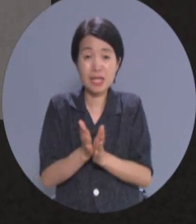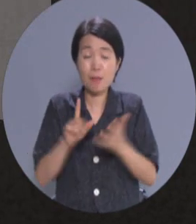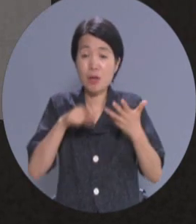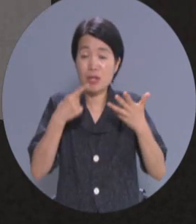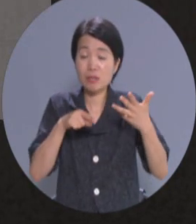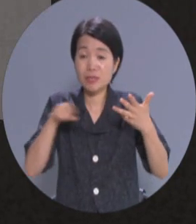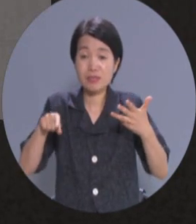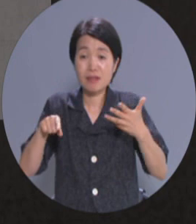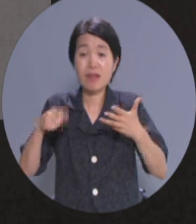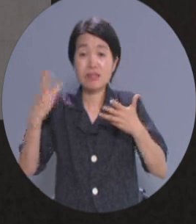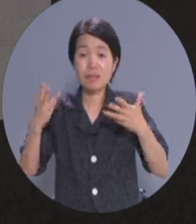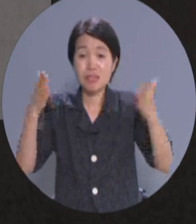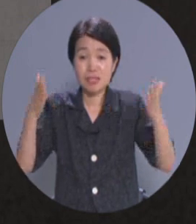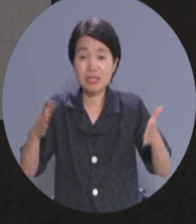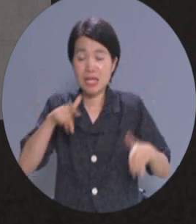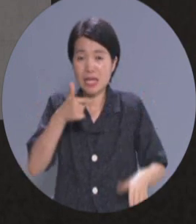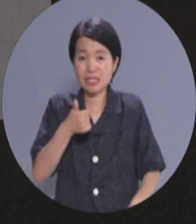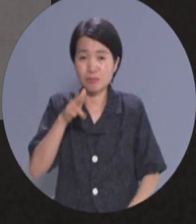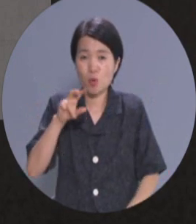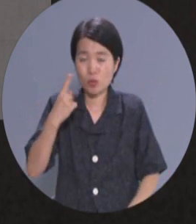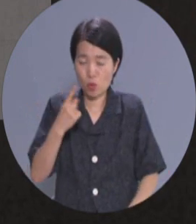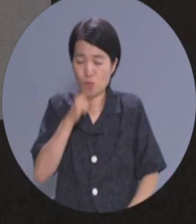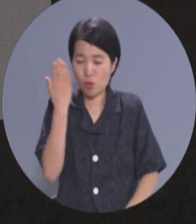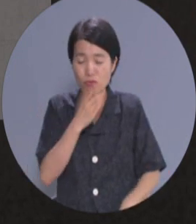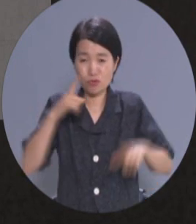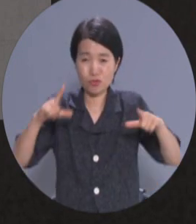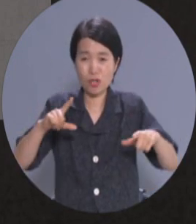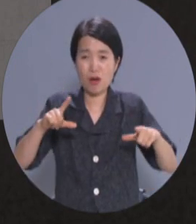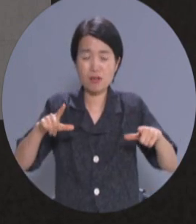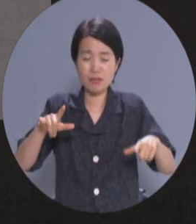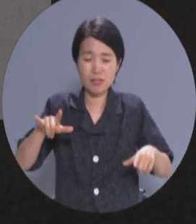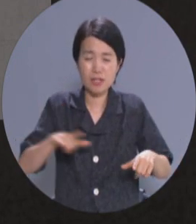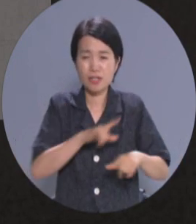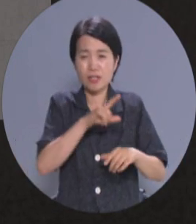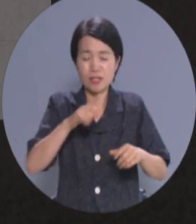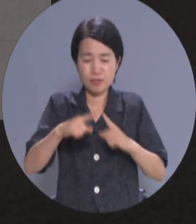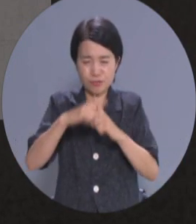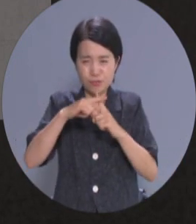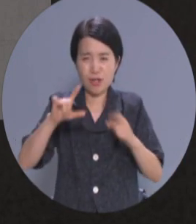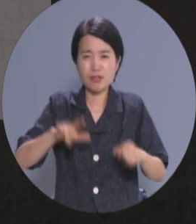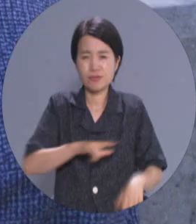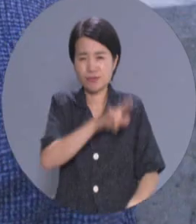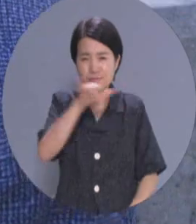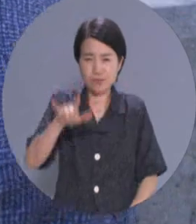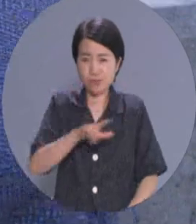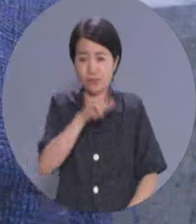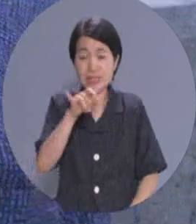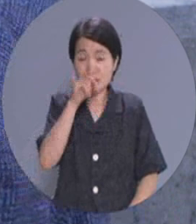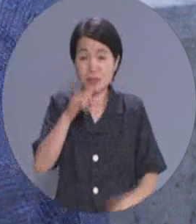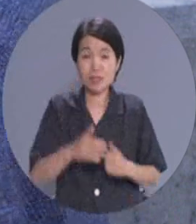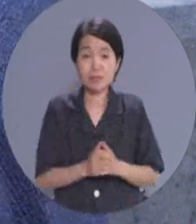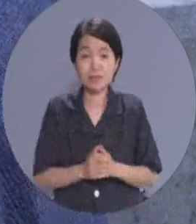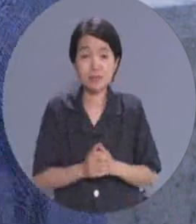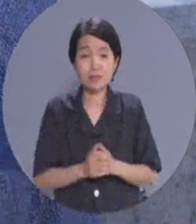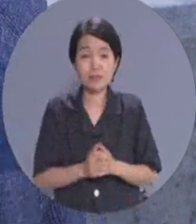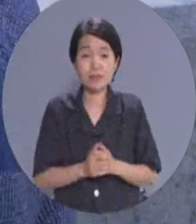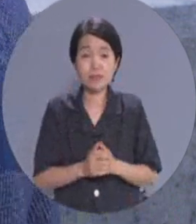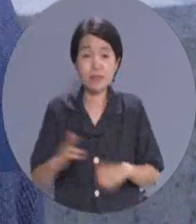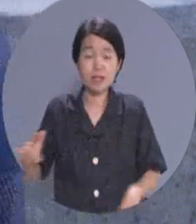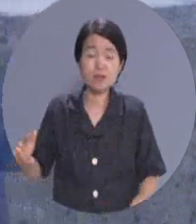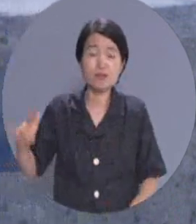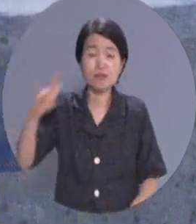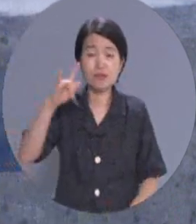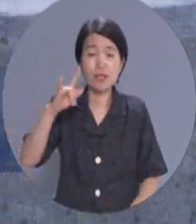1일부터 3일까지 금오도를 포함한 여수 일대를 주 타깃으로 정찰했습니다 나라가게 주고